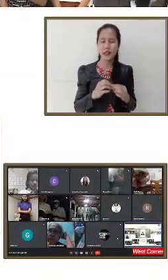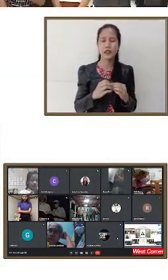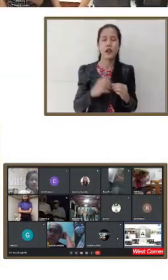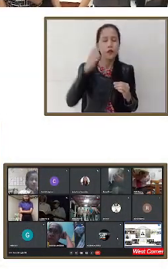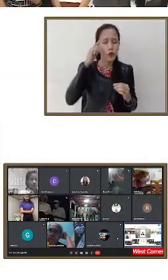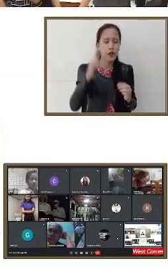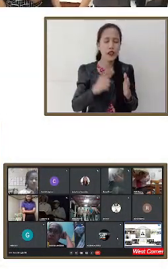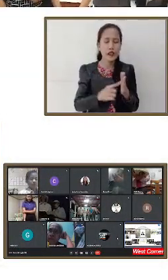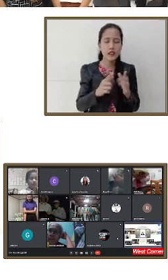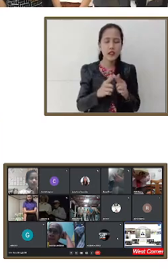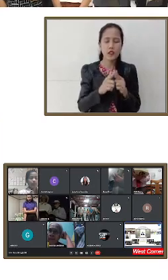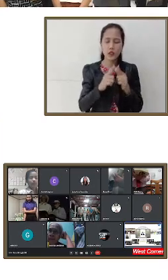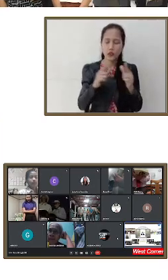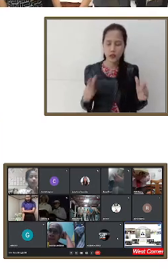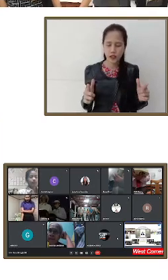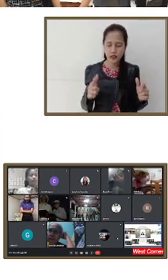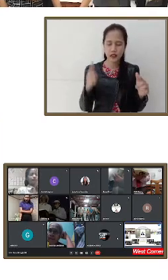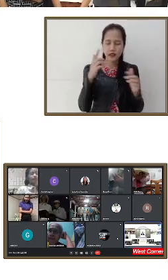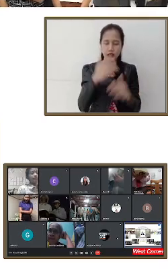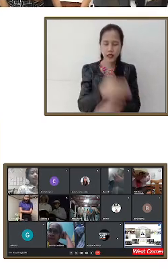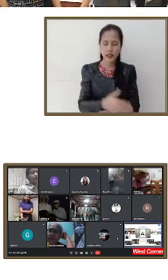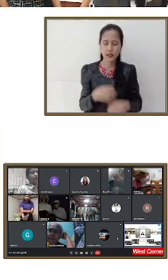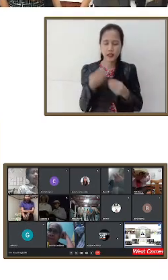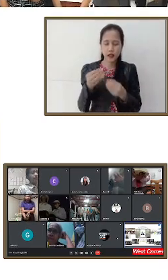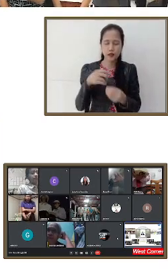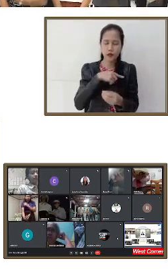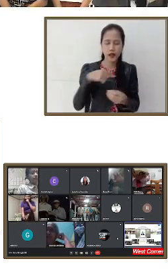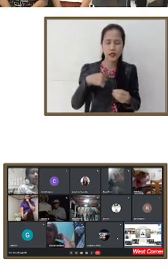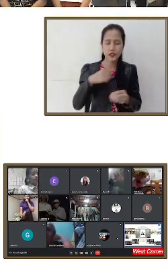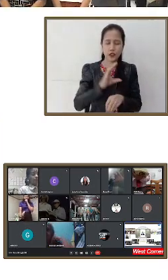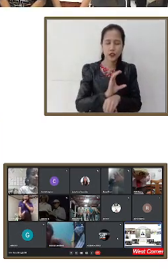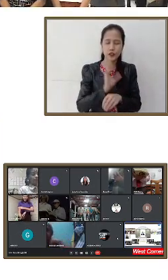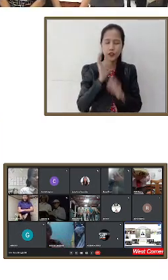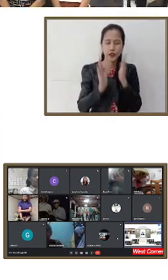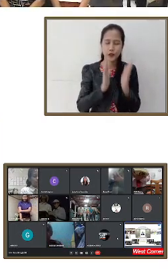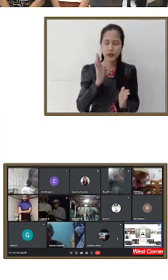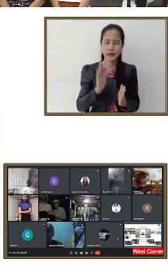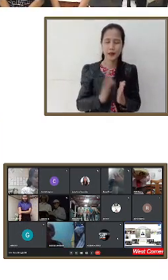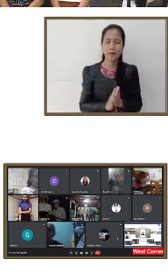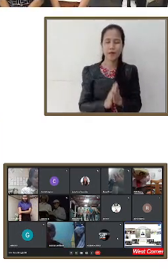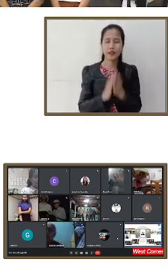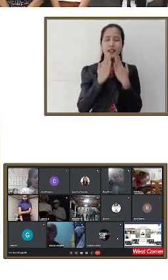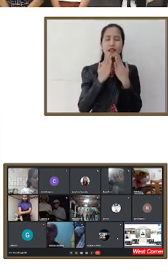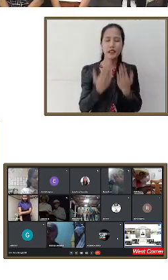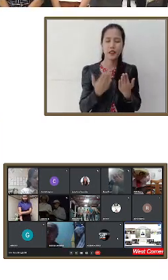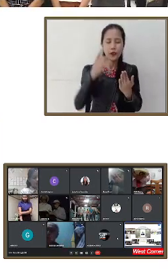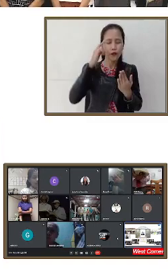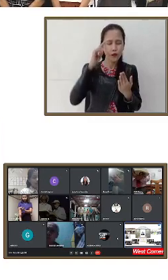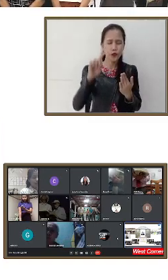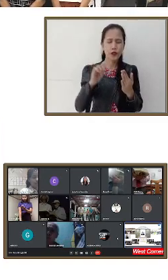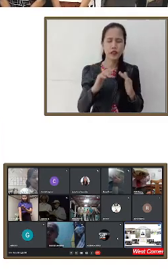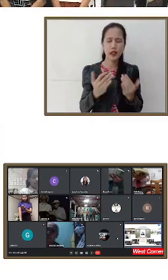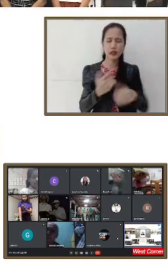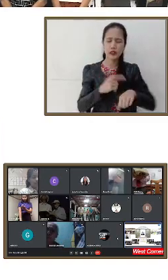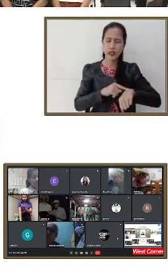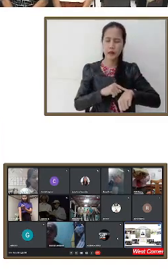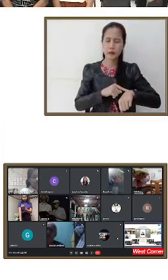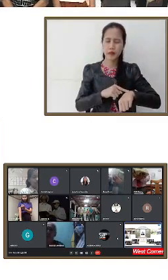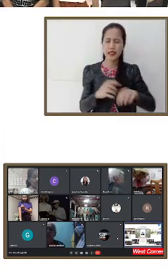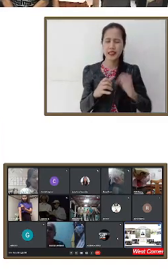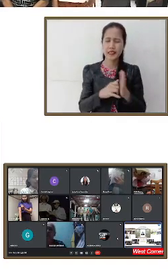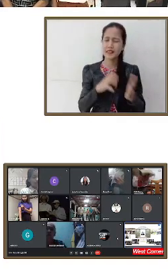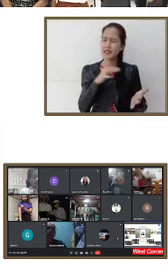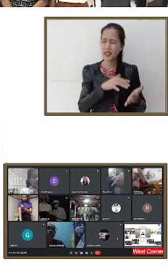gabing ito. Salamat po sa inyo pong pagkakataon na ipinagkaloob po sa amin na kami po ay makapag-aral po ng inyo pong